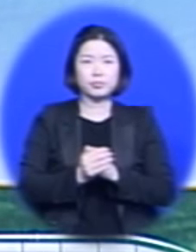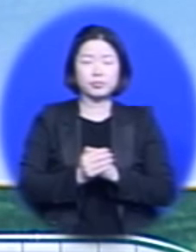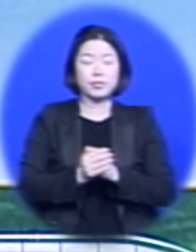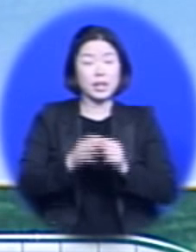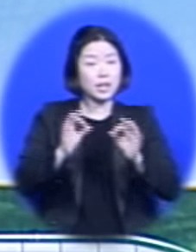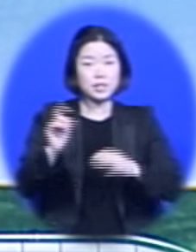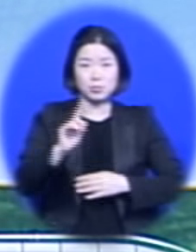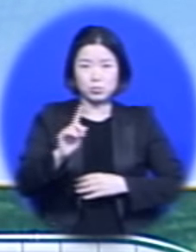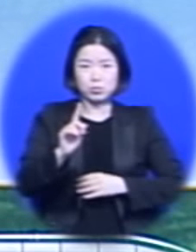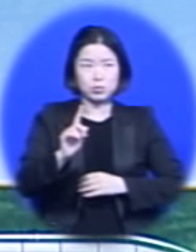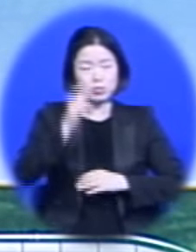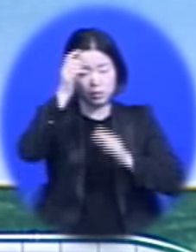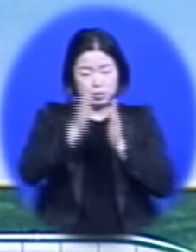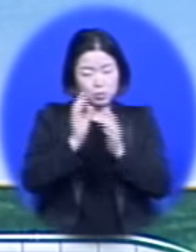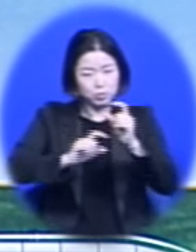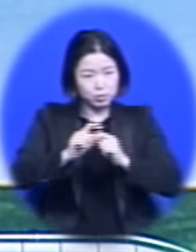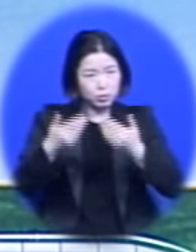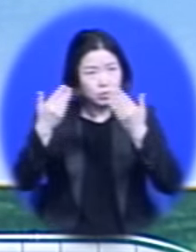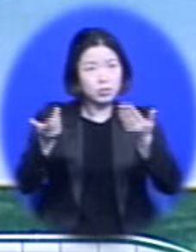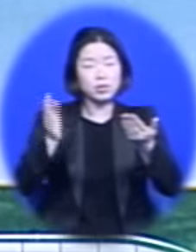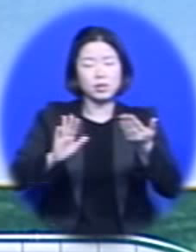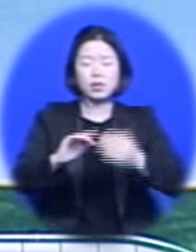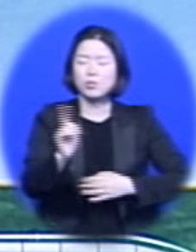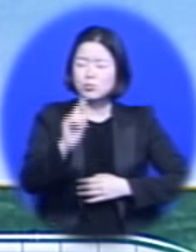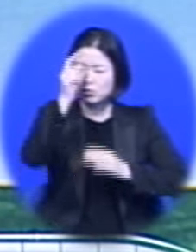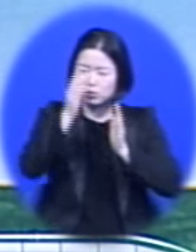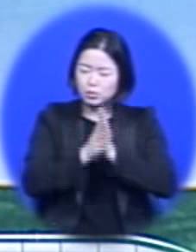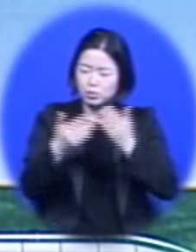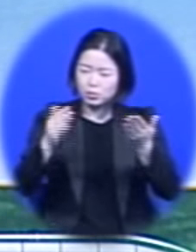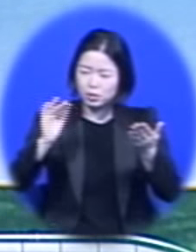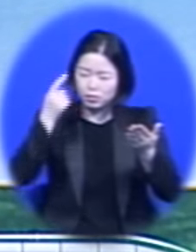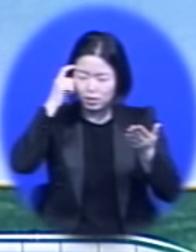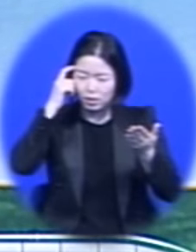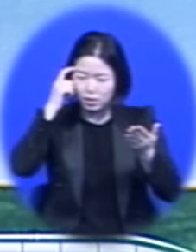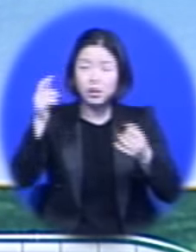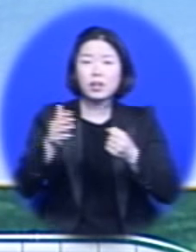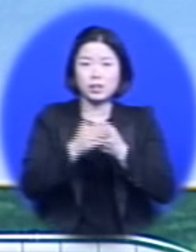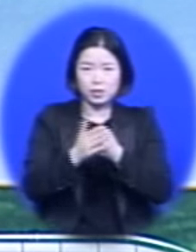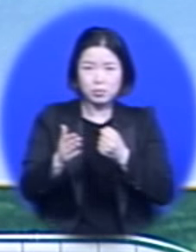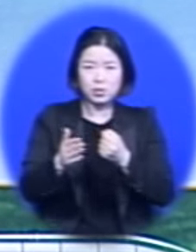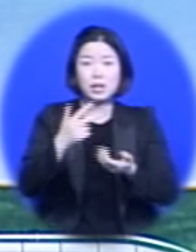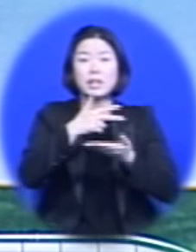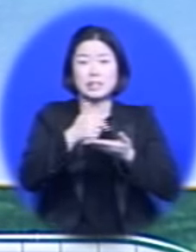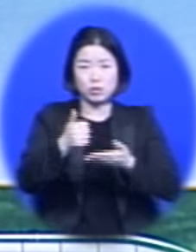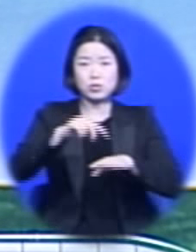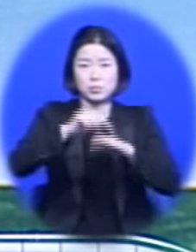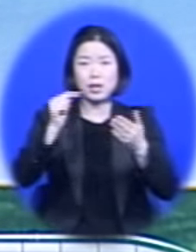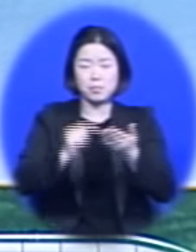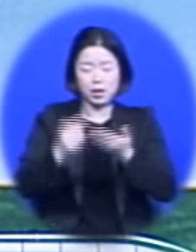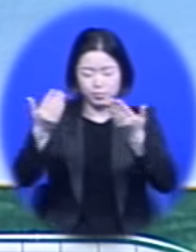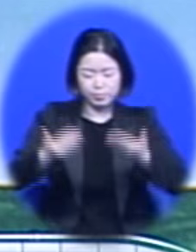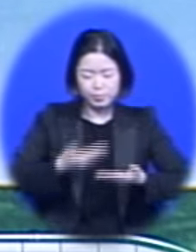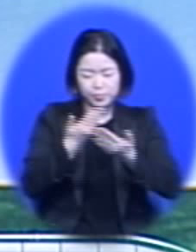이제 무슨 기도를 해야 될 것 같은데 무슨 기도를 해야 되나. 그래서 주님의 마음을